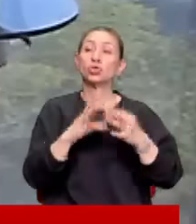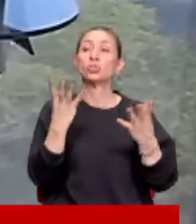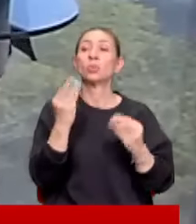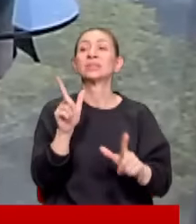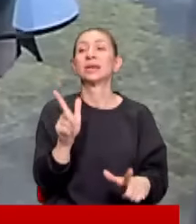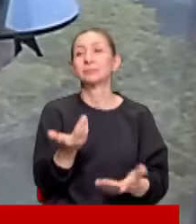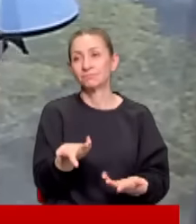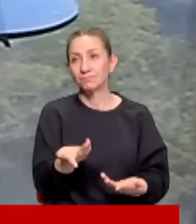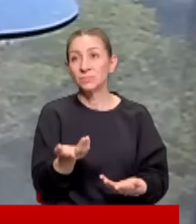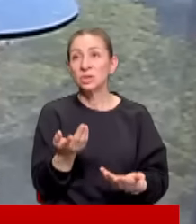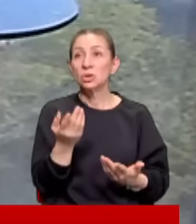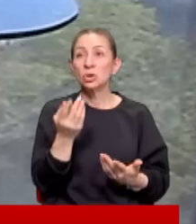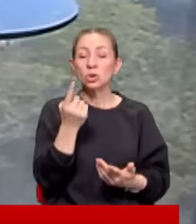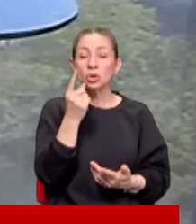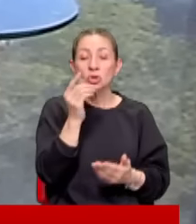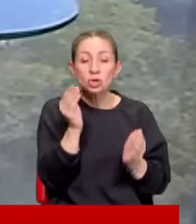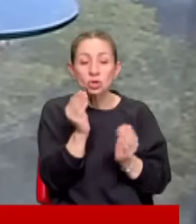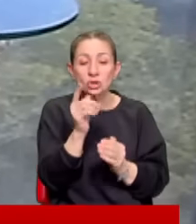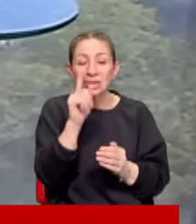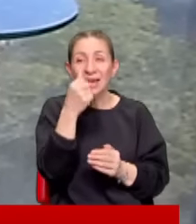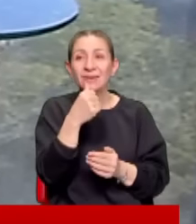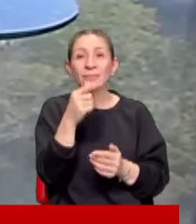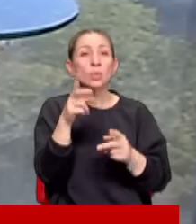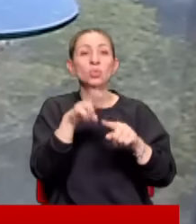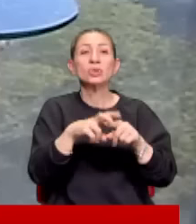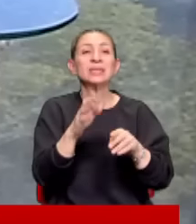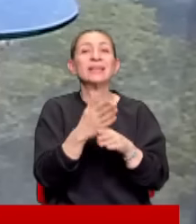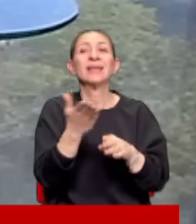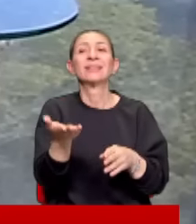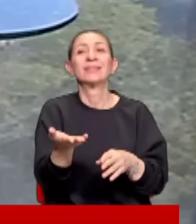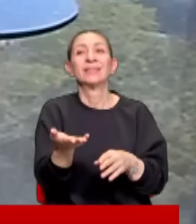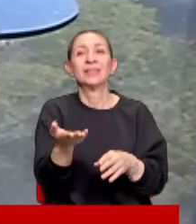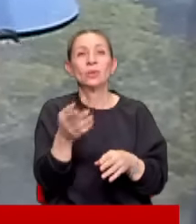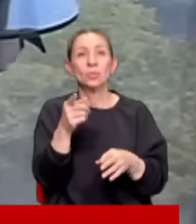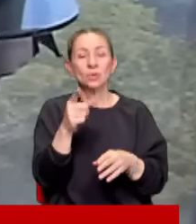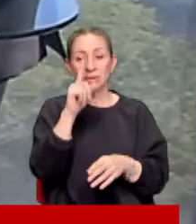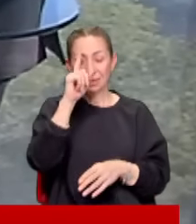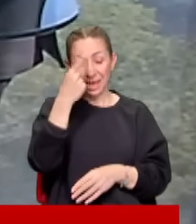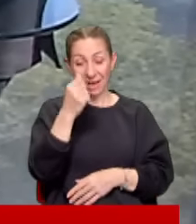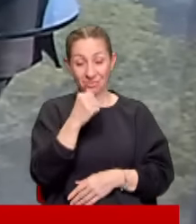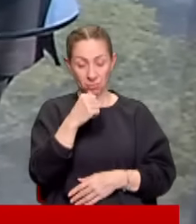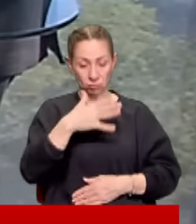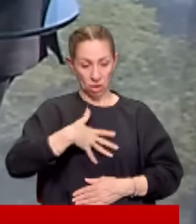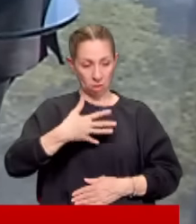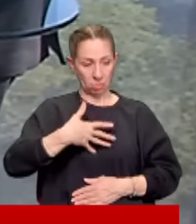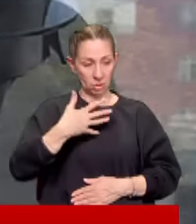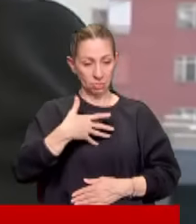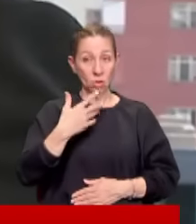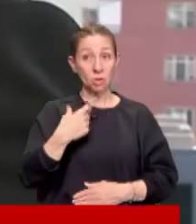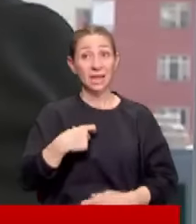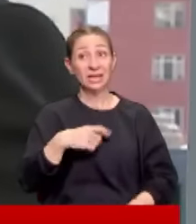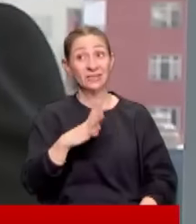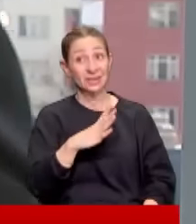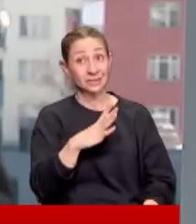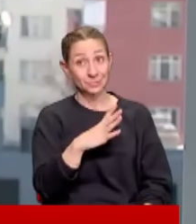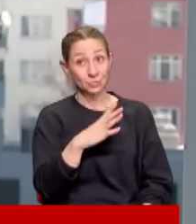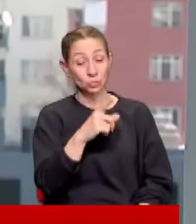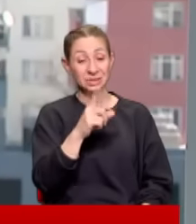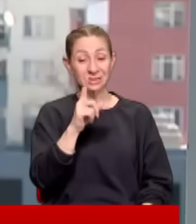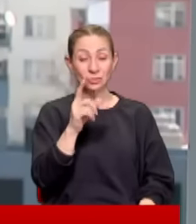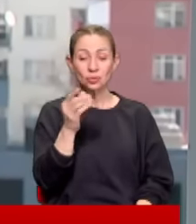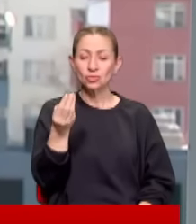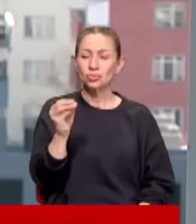çözülmüş olması gerekiyor. Küçük tek adamlar. Siz niye orada oturuyorsunuz? Şimdi bu küçük tek adamların şöyle bir özelliği var Sayın Karagöz. Bu küçük